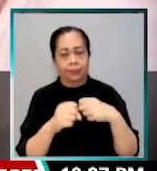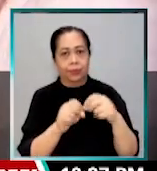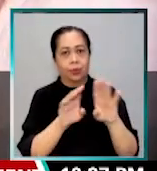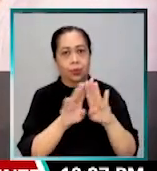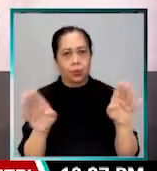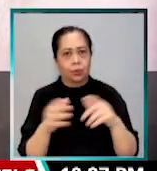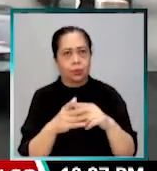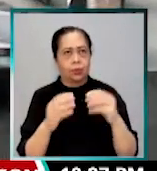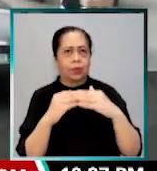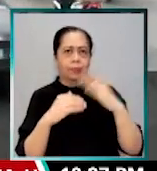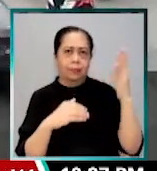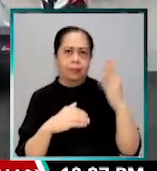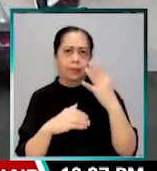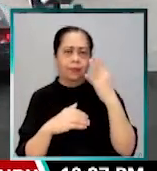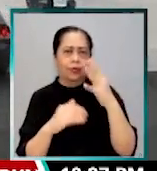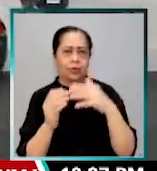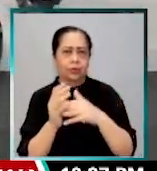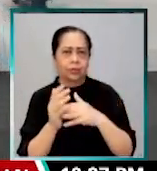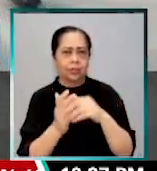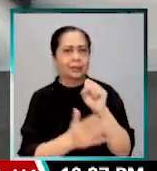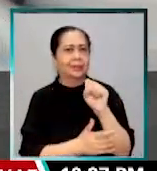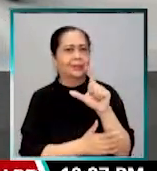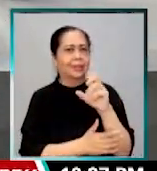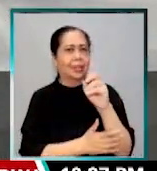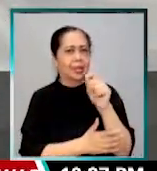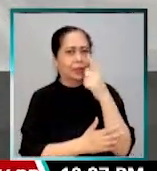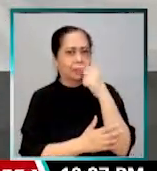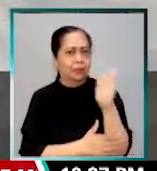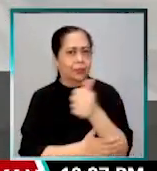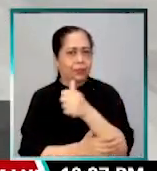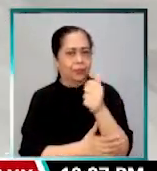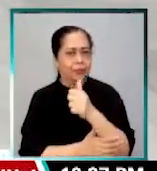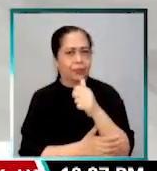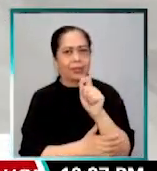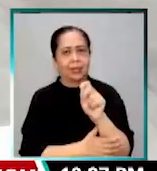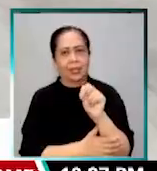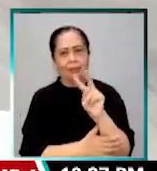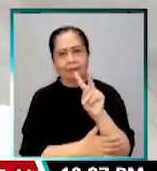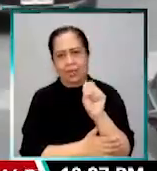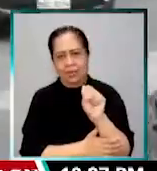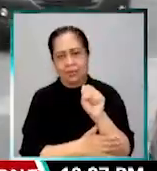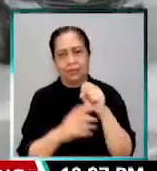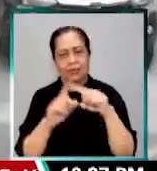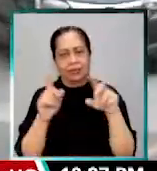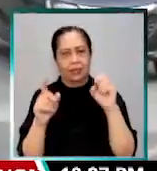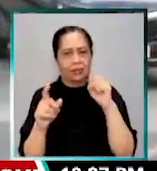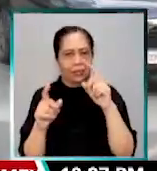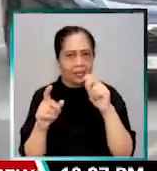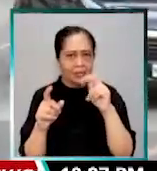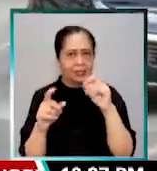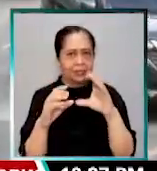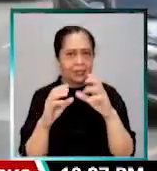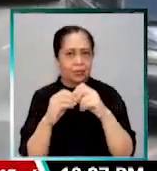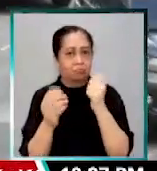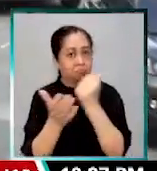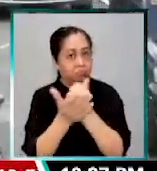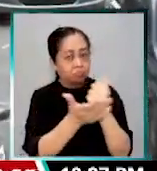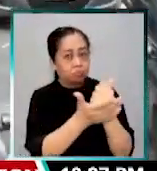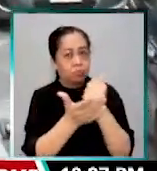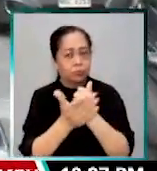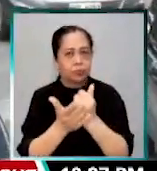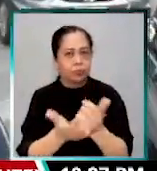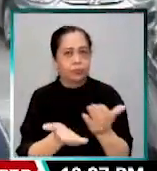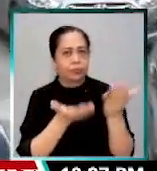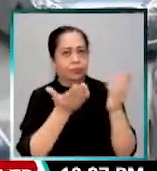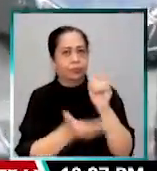lampas 4,000 slots para sa Transport Network Companies o TNC. Para magpa-accredit, isumite sa TNC